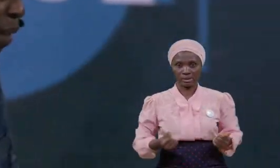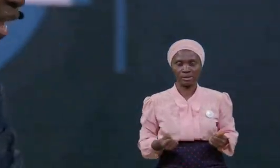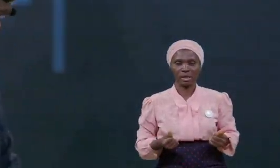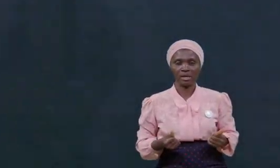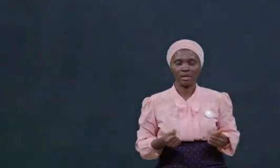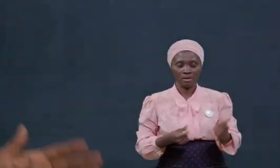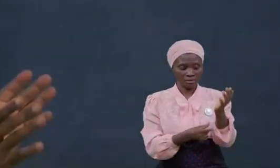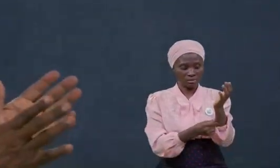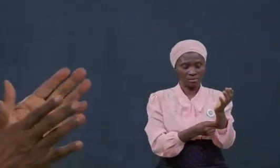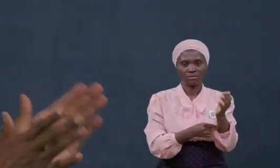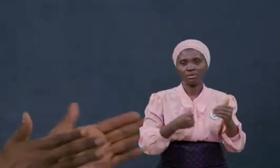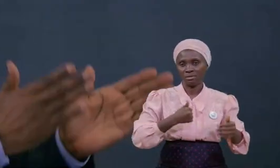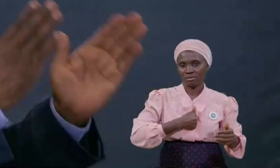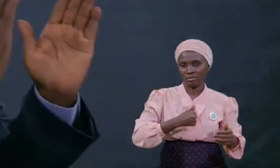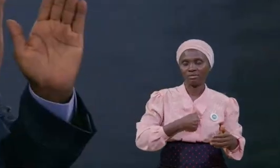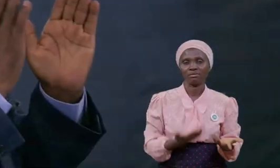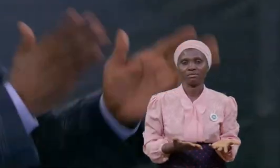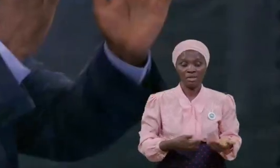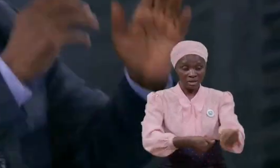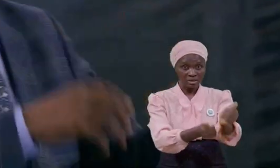Troisièmement, les disciples sont ceux qui